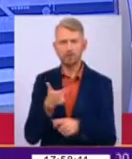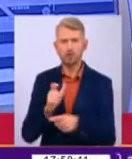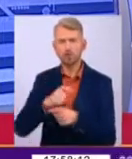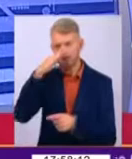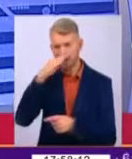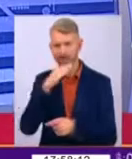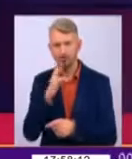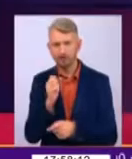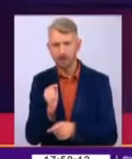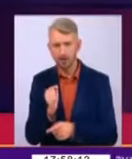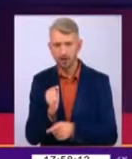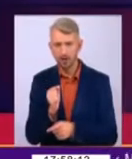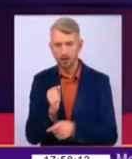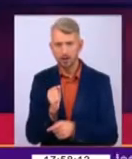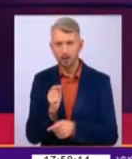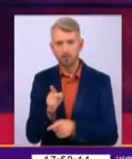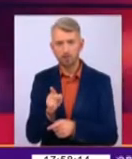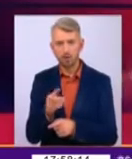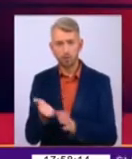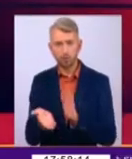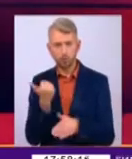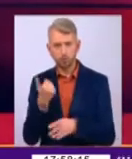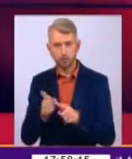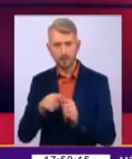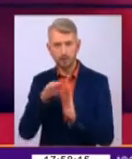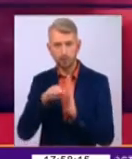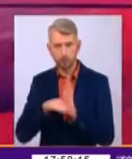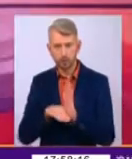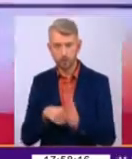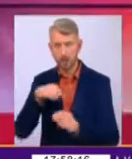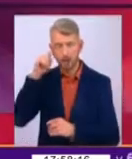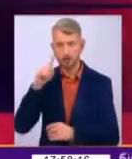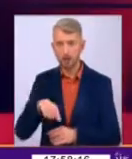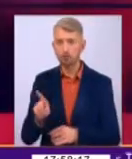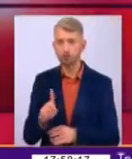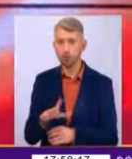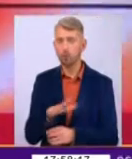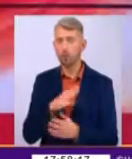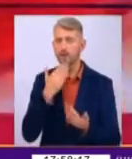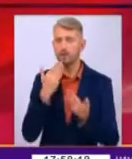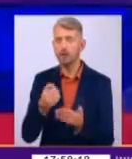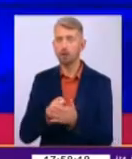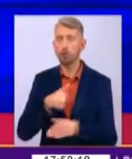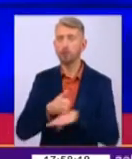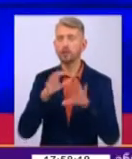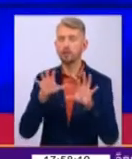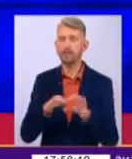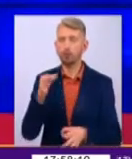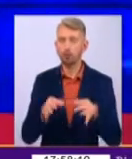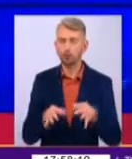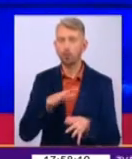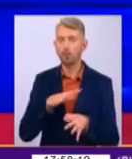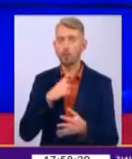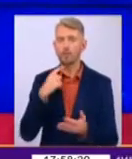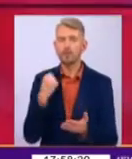Батьківщина, усунула цей пункт. Я знаю, що було звернення до Конституційного суду, було